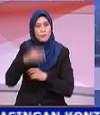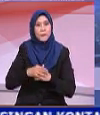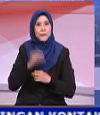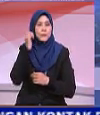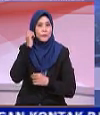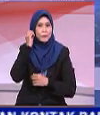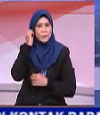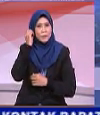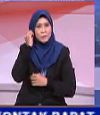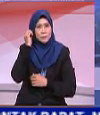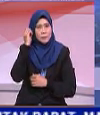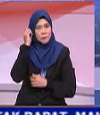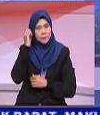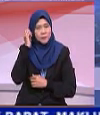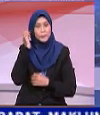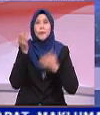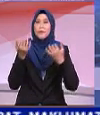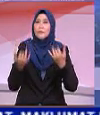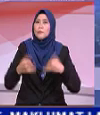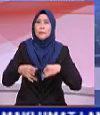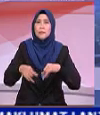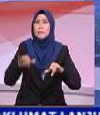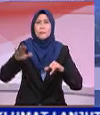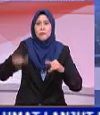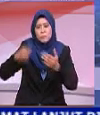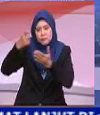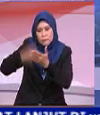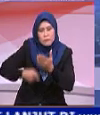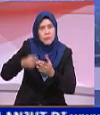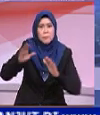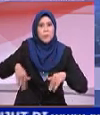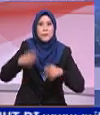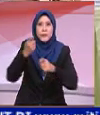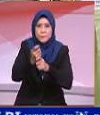ditanggung jemaah haji negara masih belum ditetapkan.